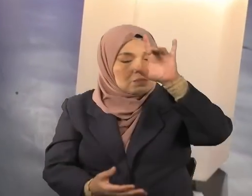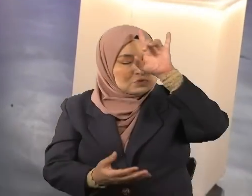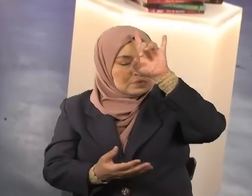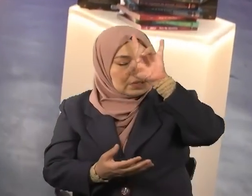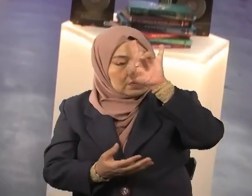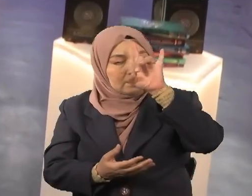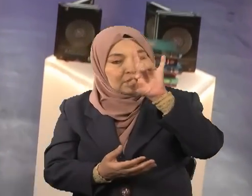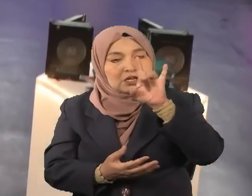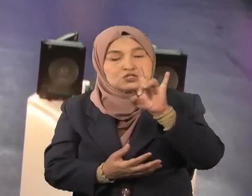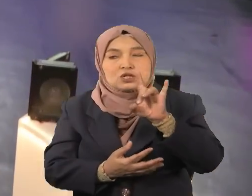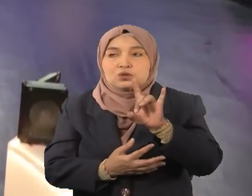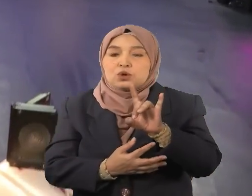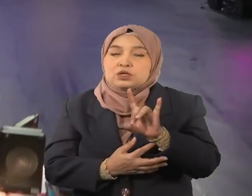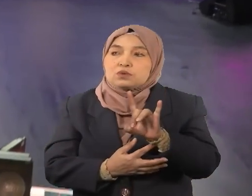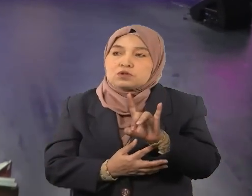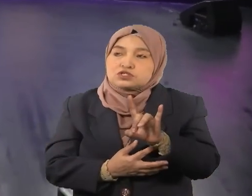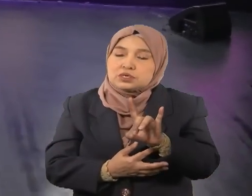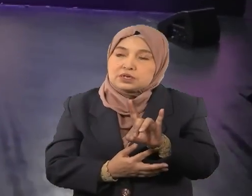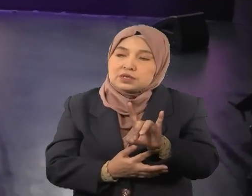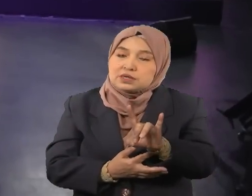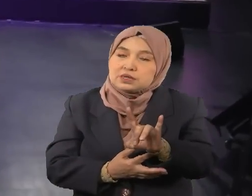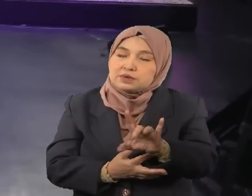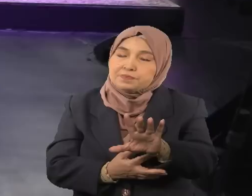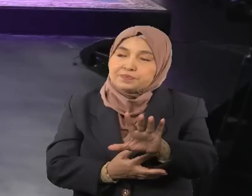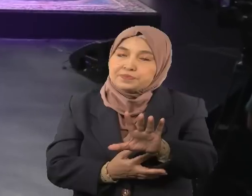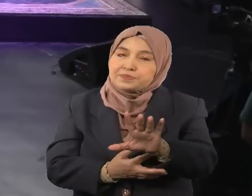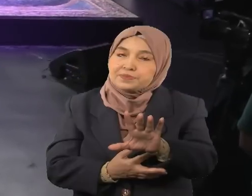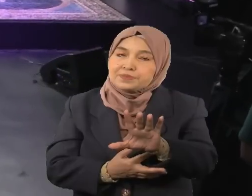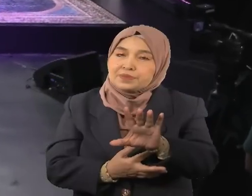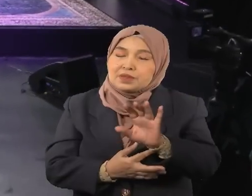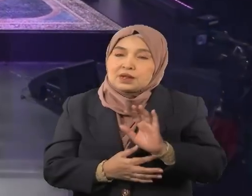بالله من الشيطان الرجيم